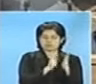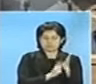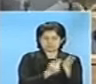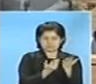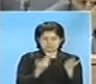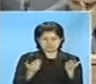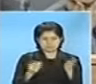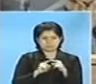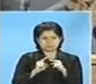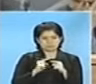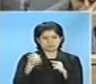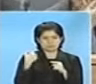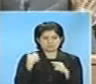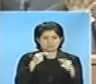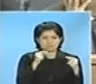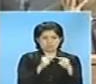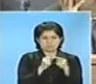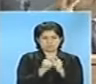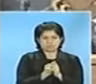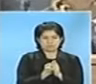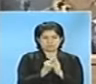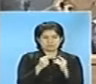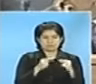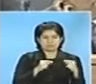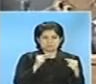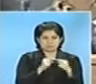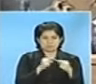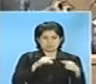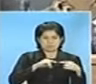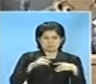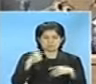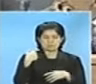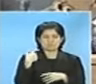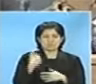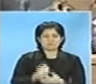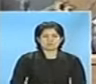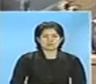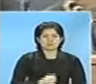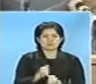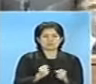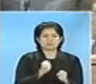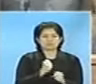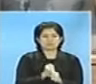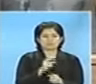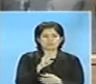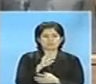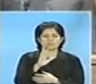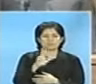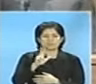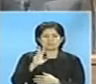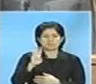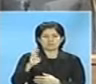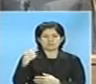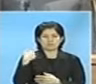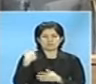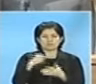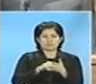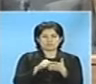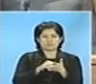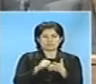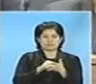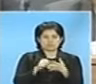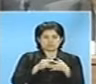ด้วยรัฐธรรมนูญหรือไม่ในปี2534ซึ่งมีรัฐธรรมนูญแล้วมีการแก้ไข